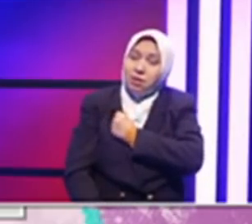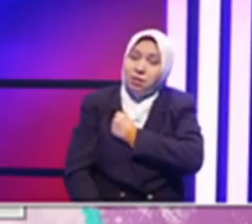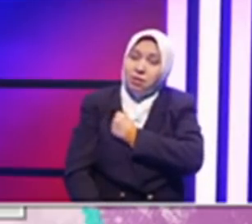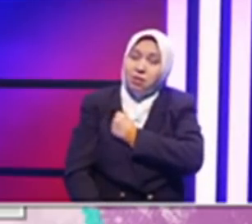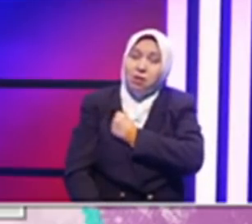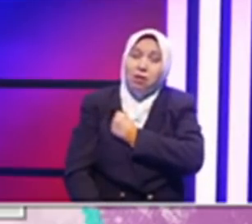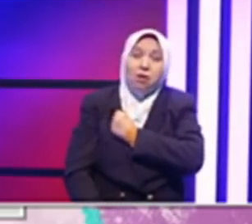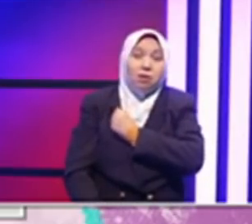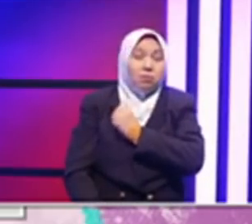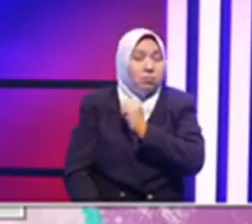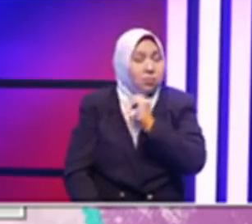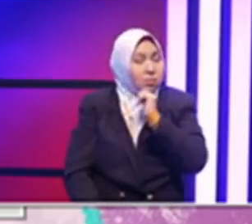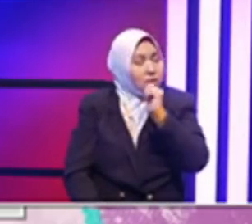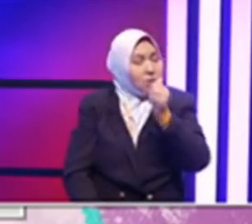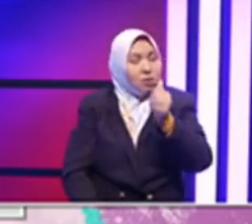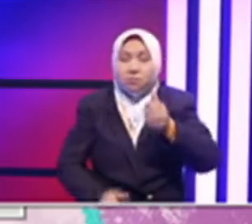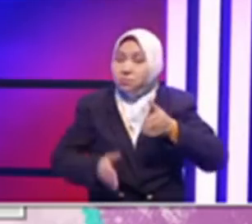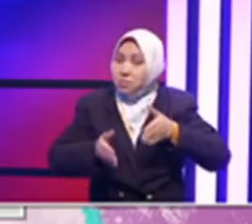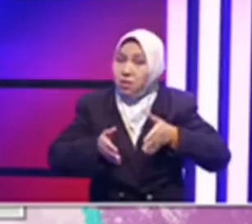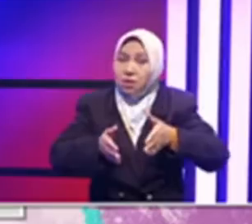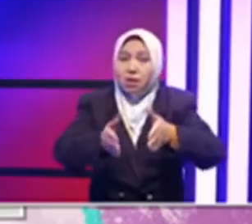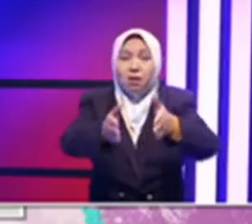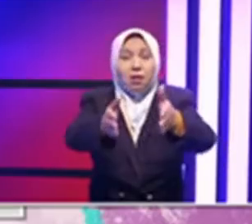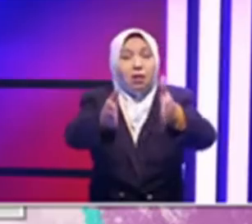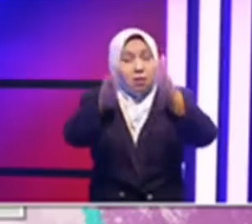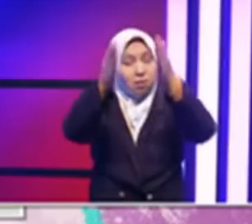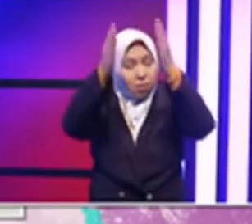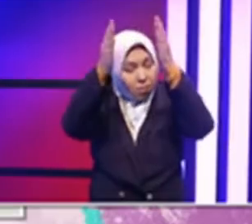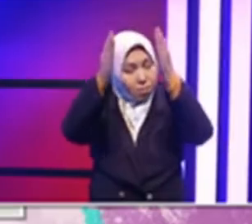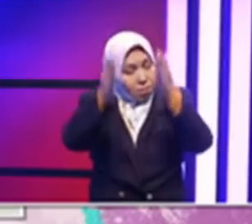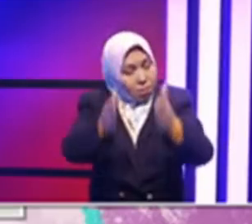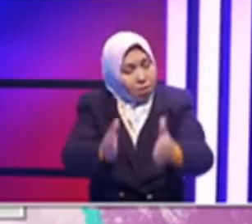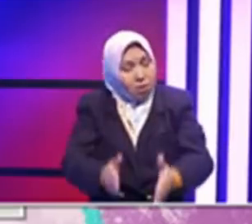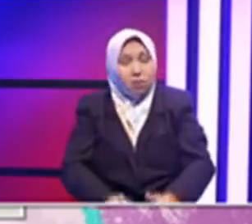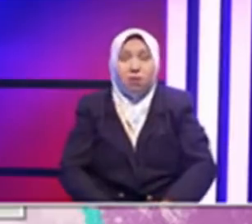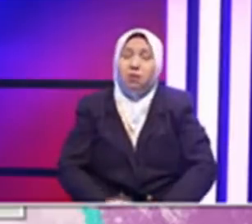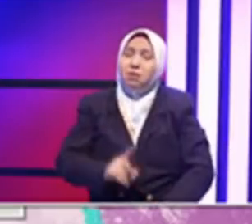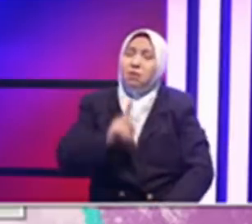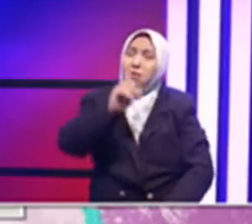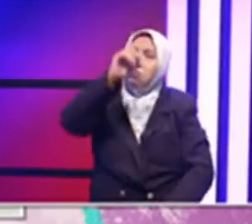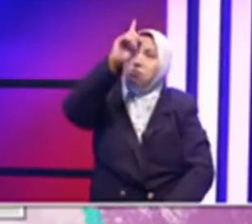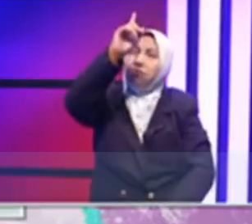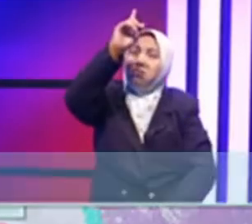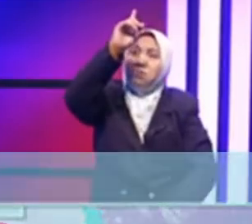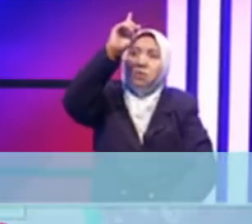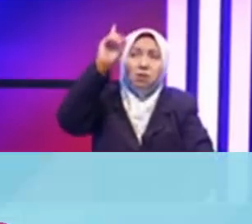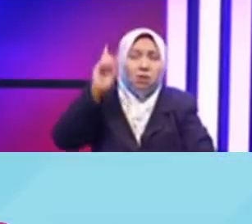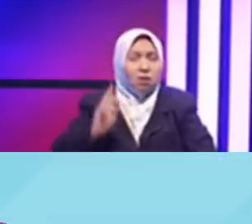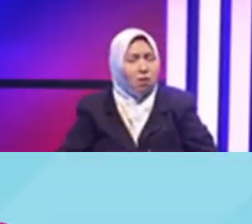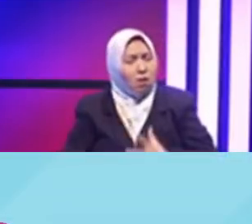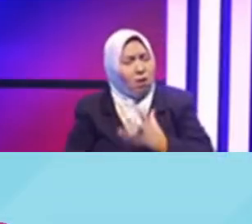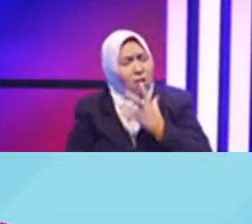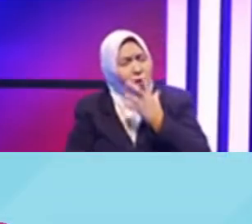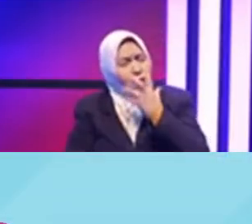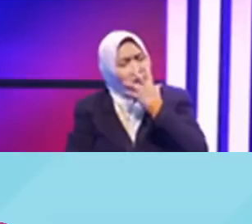عليهم غير المغضوب عليهم ولا